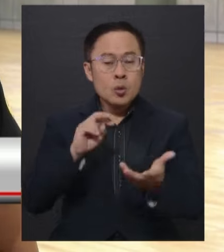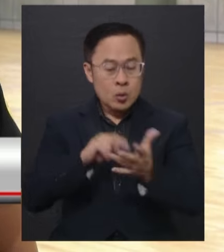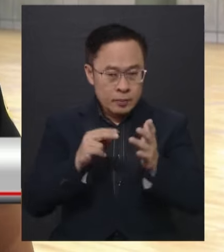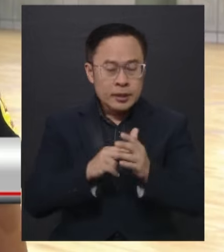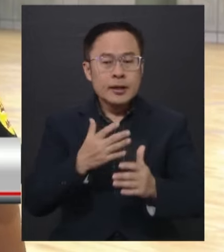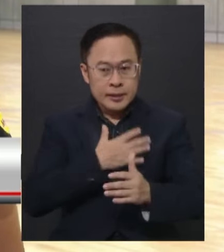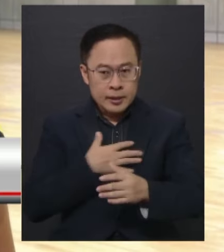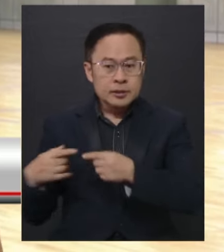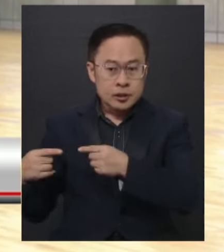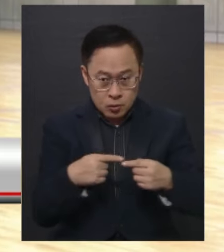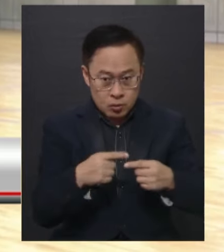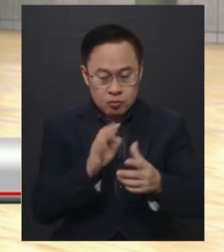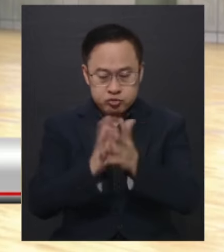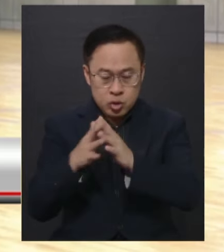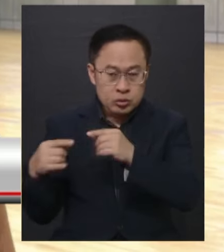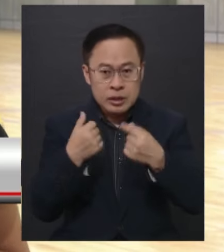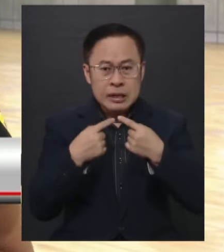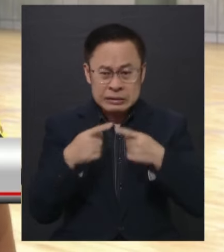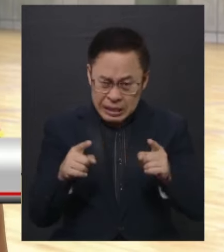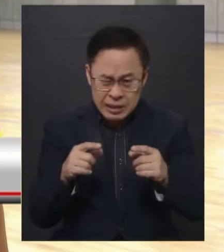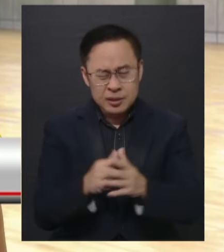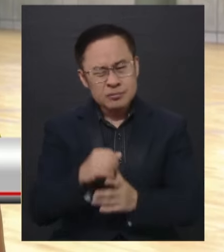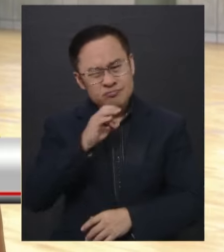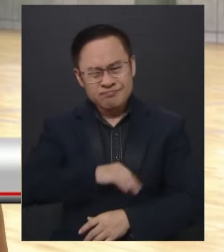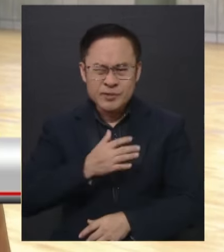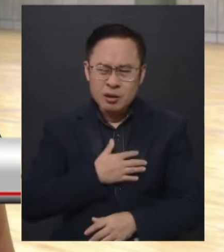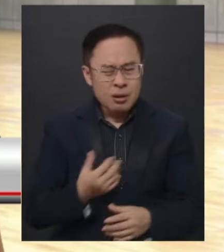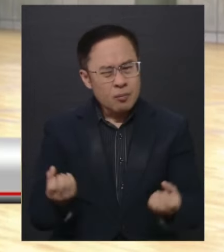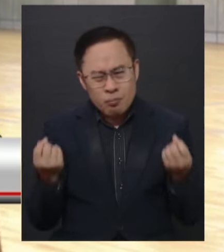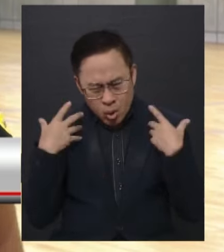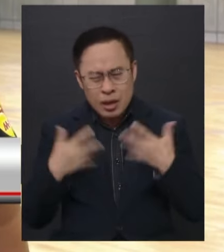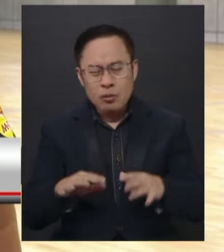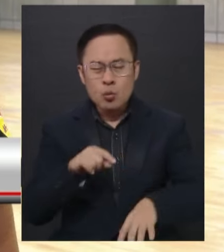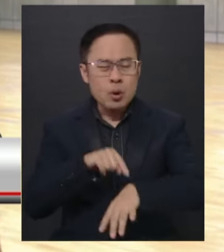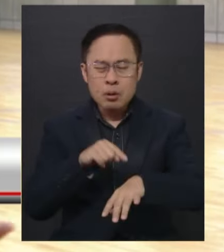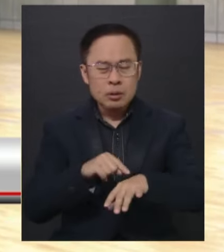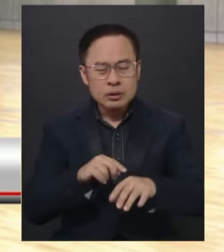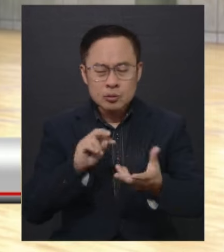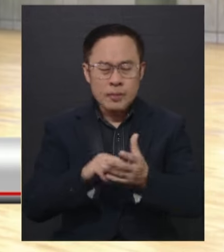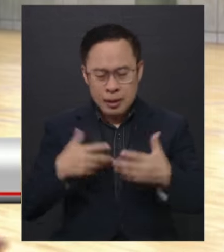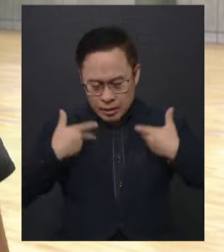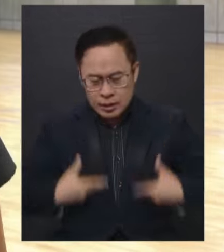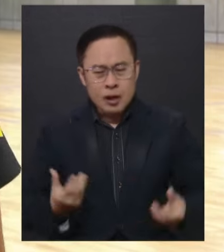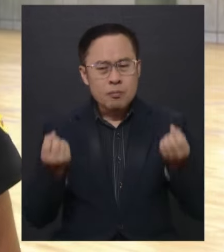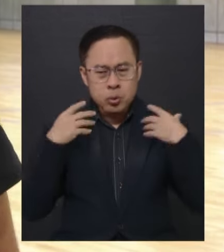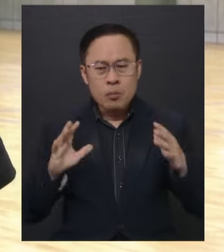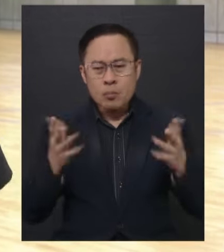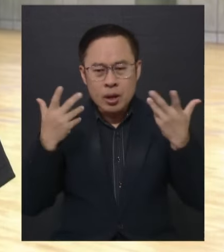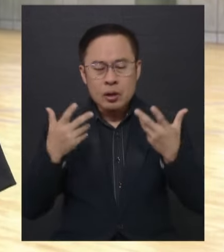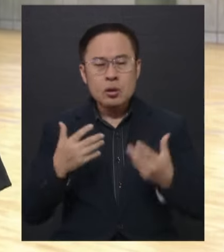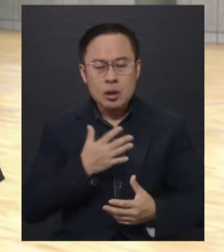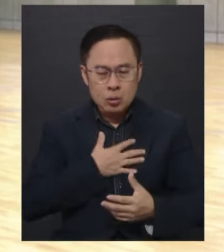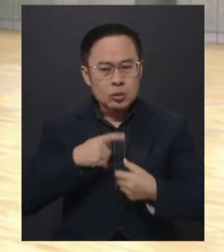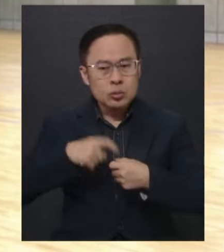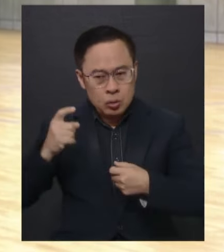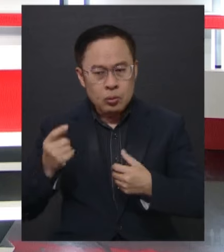อีกต่อไปนะครับแต่ถ้าสมมติว่าในกรณีถ้าสมมติว่าเรารู้สึกว่าแบบมันสุดจริงๆอย่างเงี้ยเราก็ควรที่จะหลีกทางให้น้องๆขึ้น